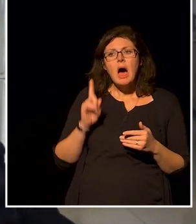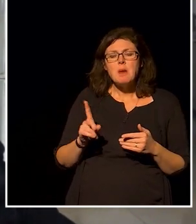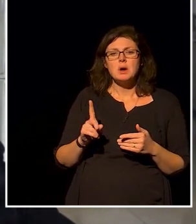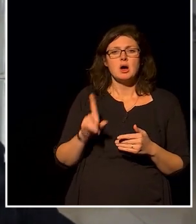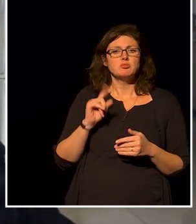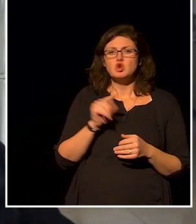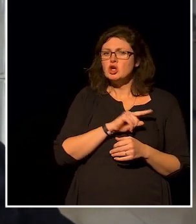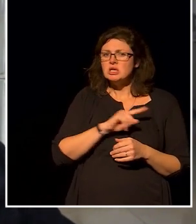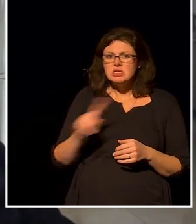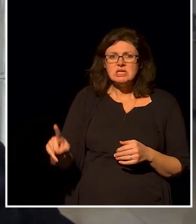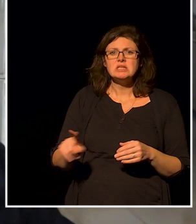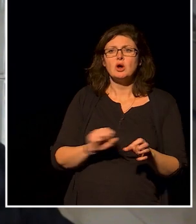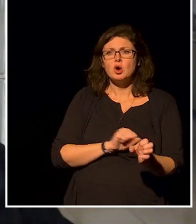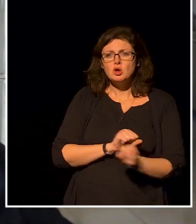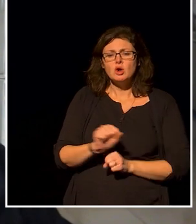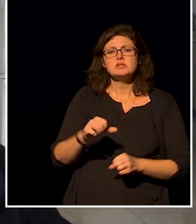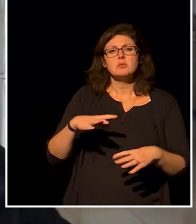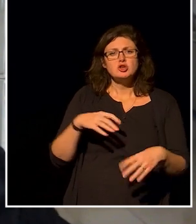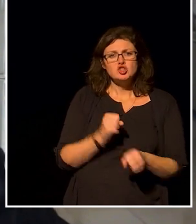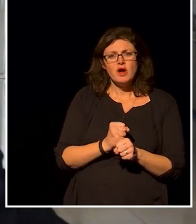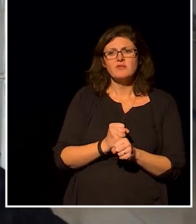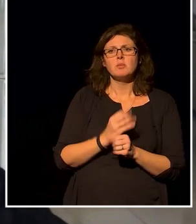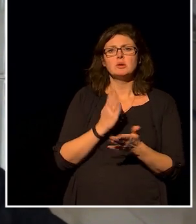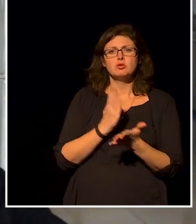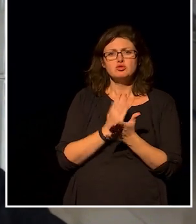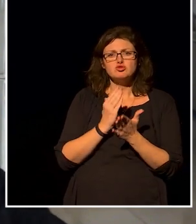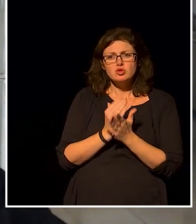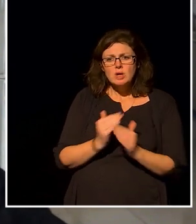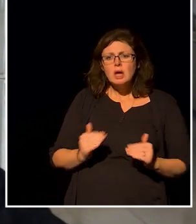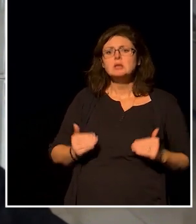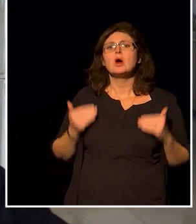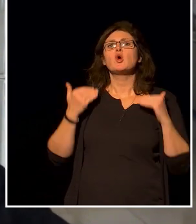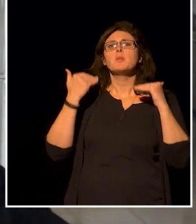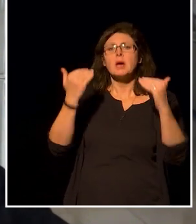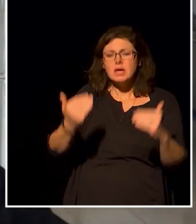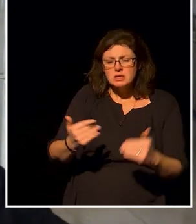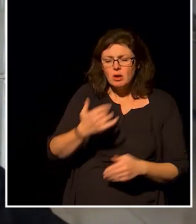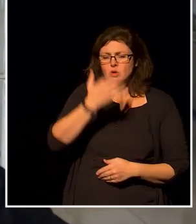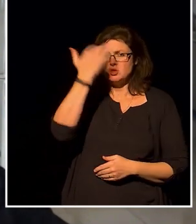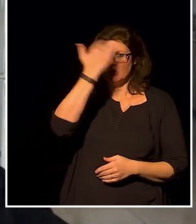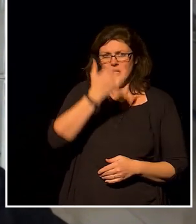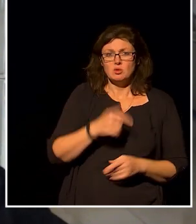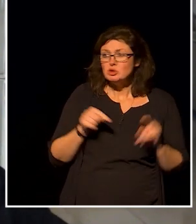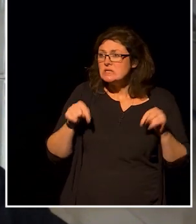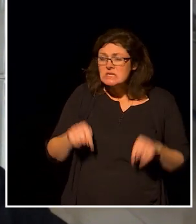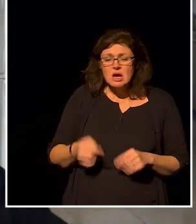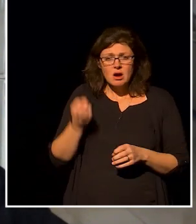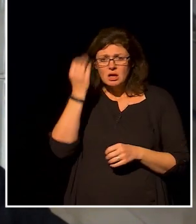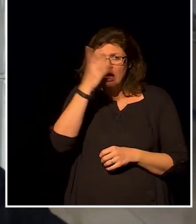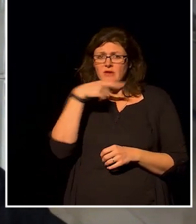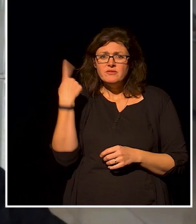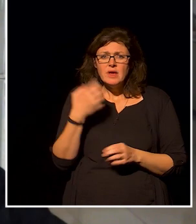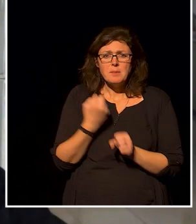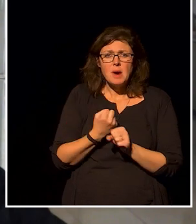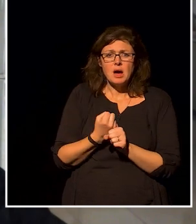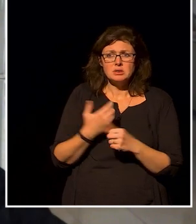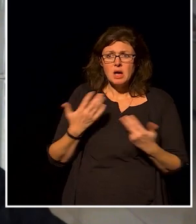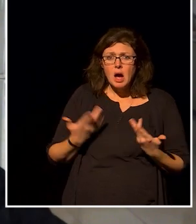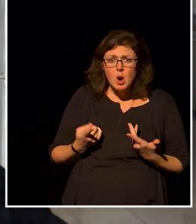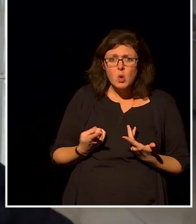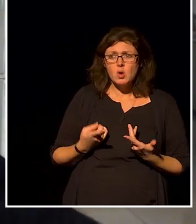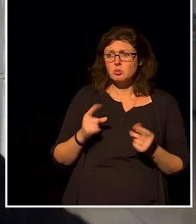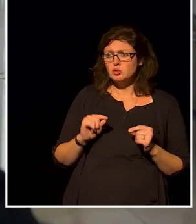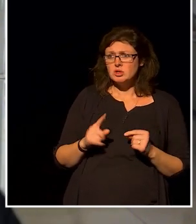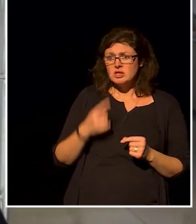dass man nicht darüber hinaus nachdenkt, und das tut man hier natürlich auch, was denn nach dem Krieg